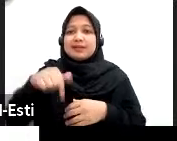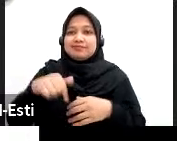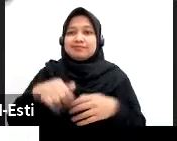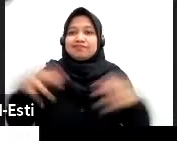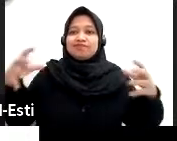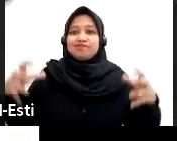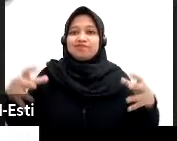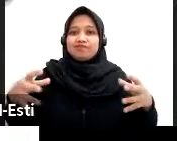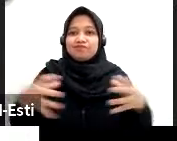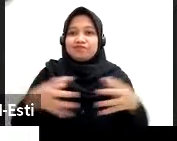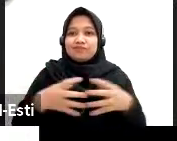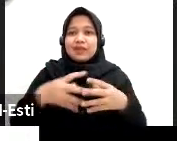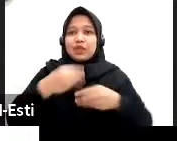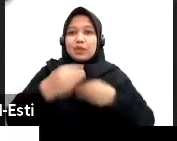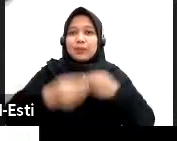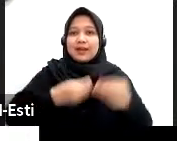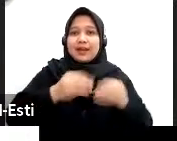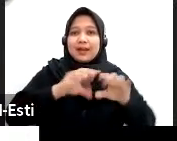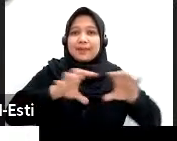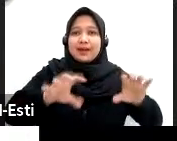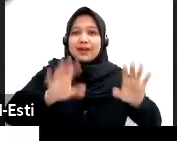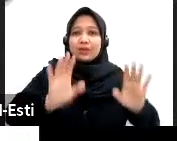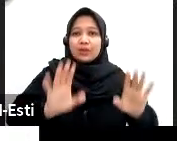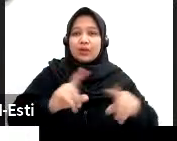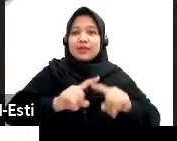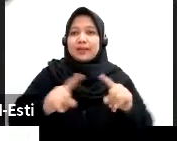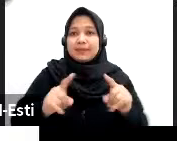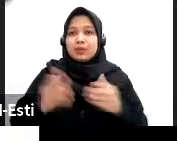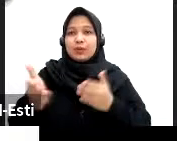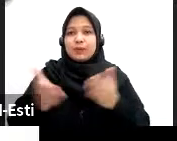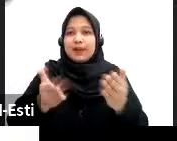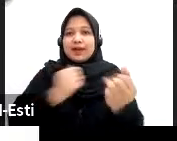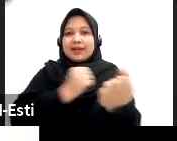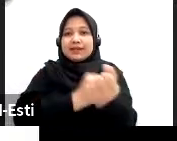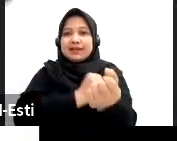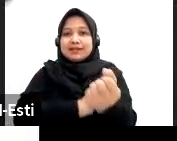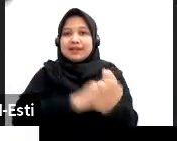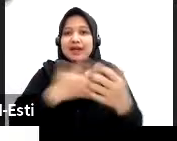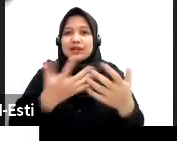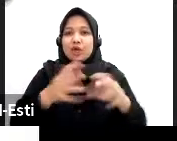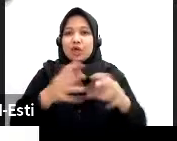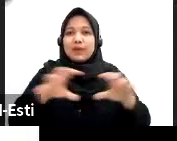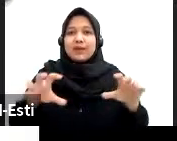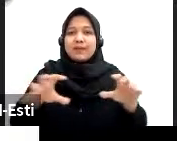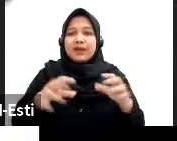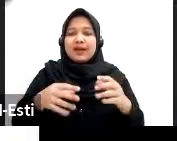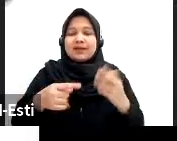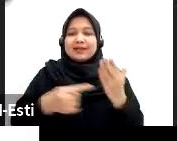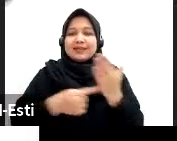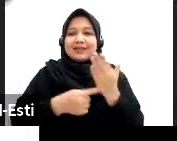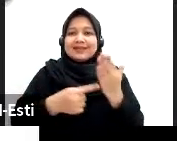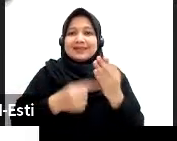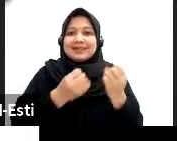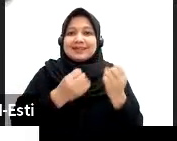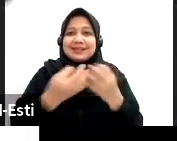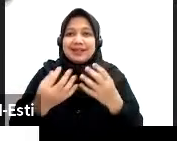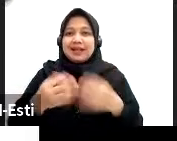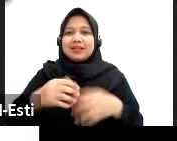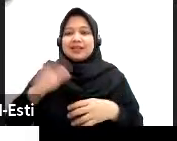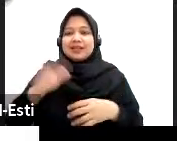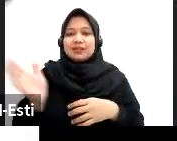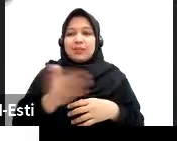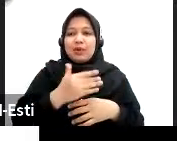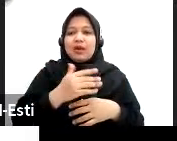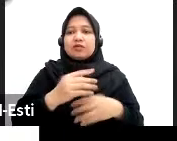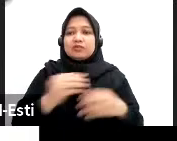tidak hanya perdagangan barang tapi juga perdagangan jasa maupun barang digital sehingga semua ekosistem juga sekarang